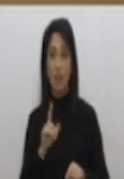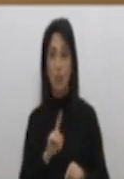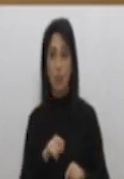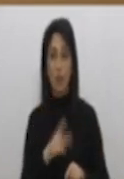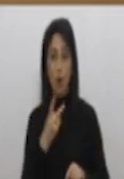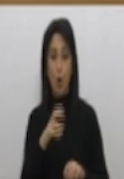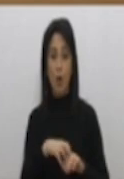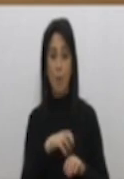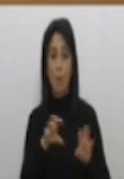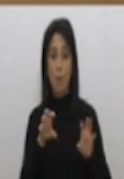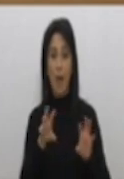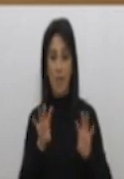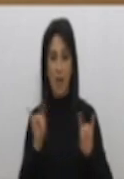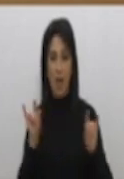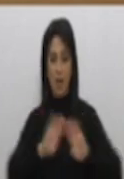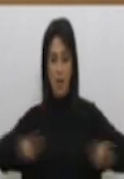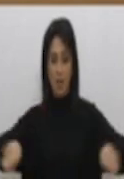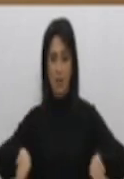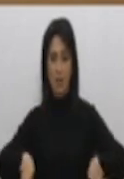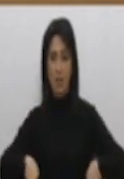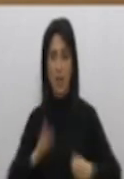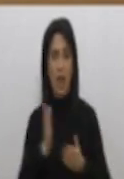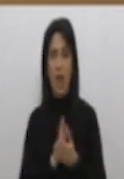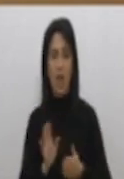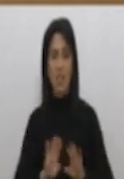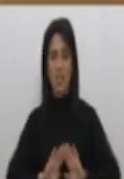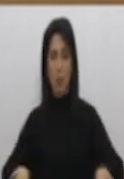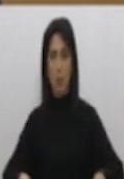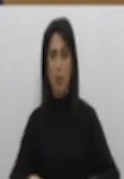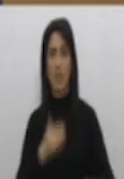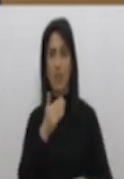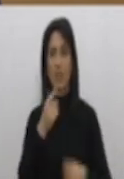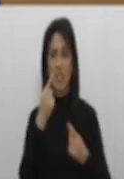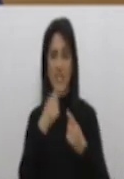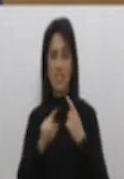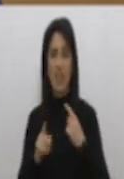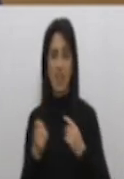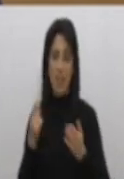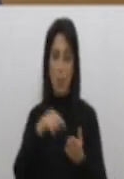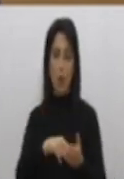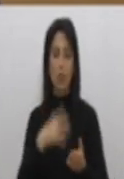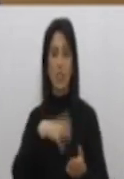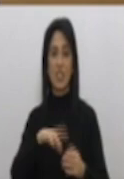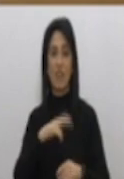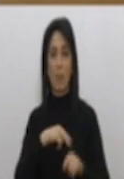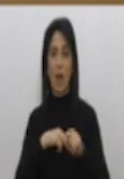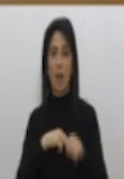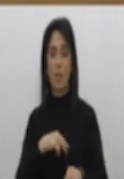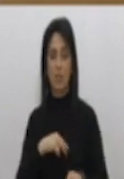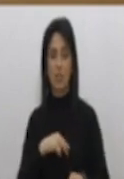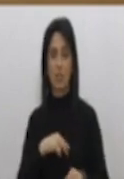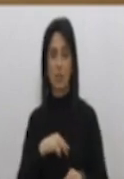ორი პარტია გაქრეს, აღარ არსებობდეს. და თქვენ სხვანაირად მოხდეთ საქართველოს პარლამენტში, რომ